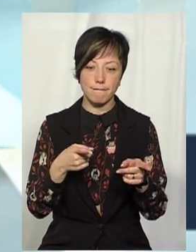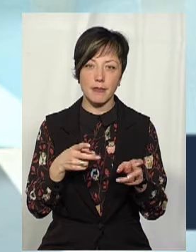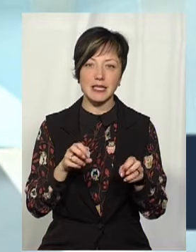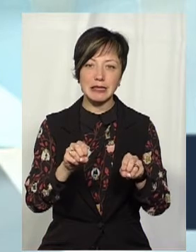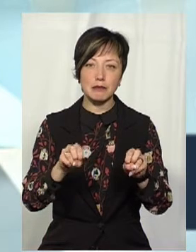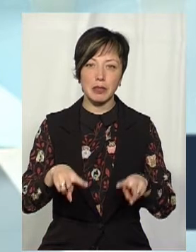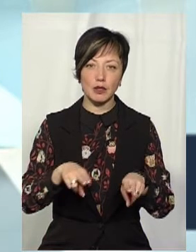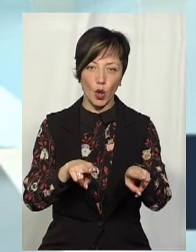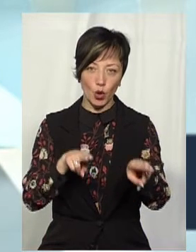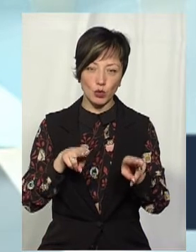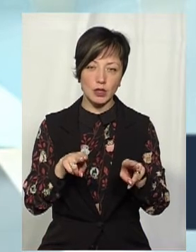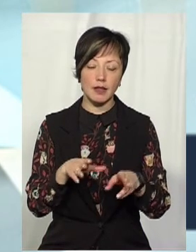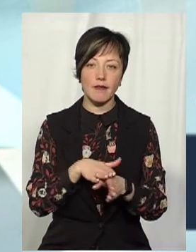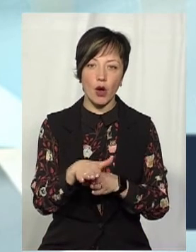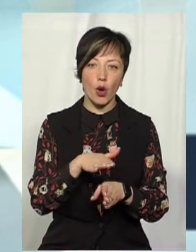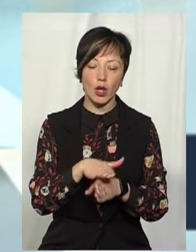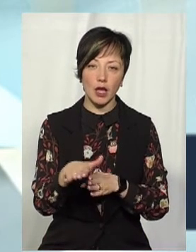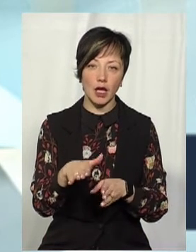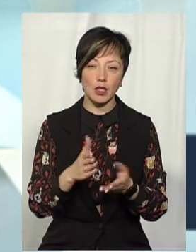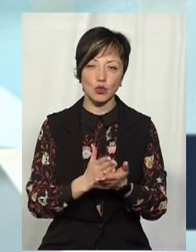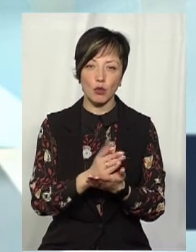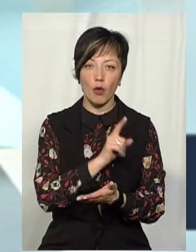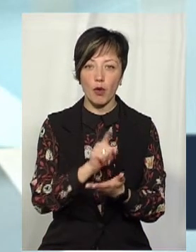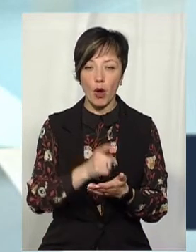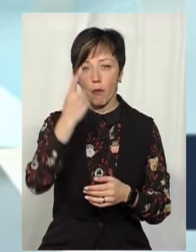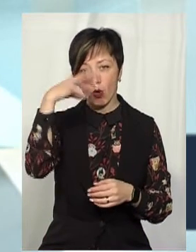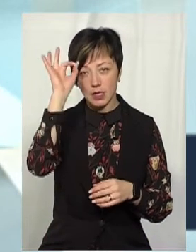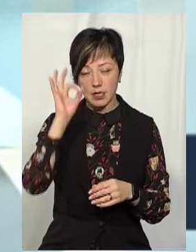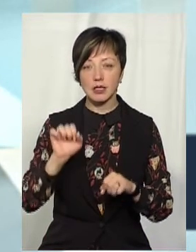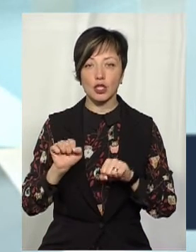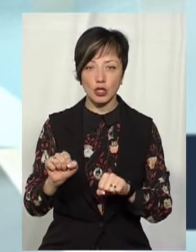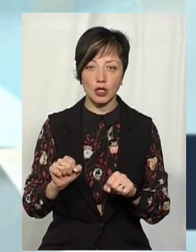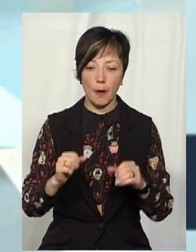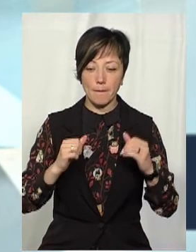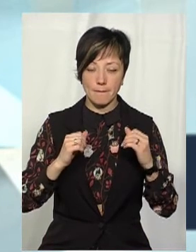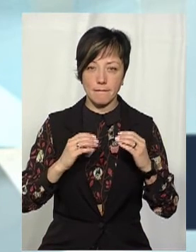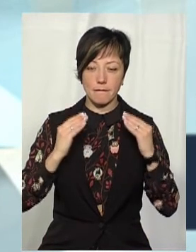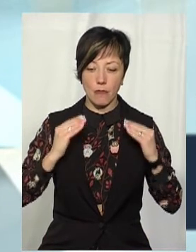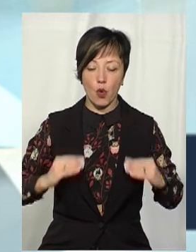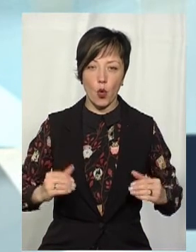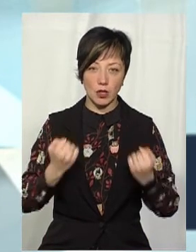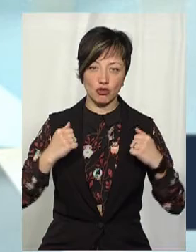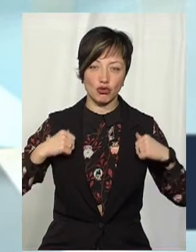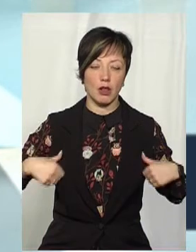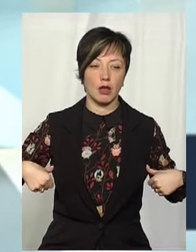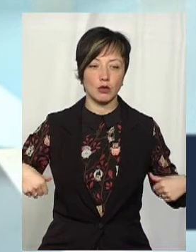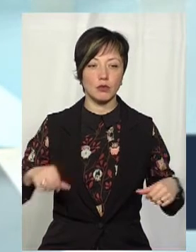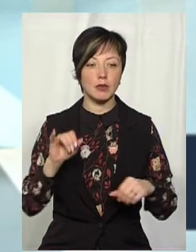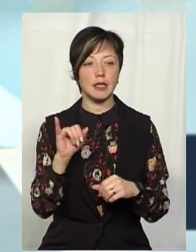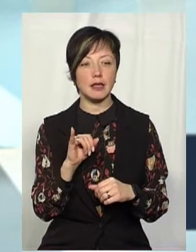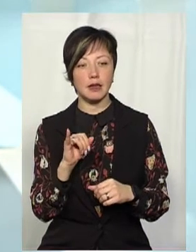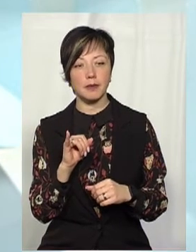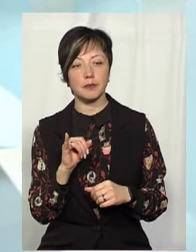для виконання службових обов'язків. Поліцейський захищений бронежилетом, ну